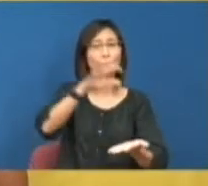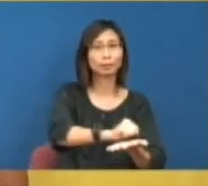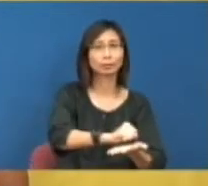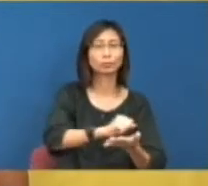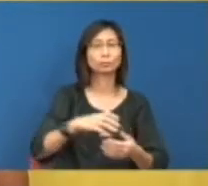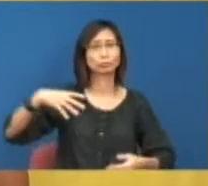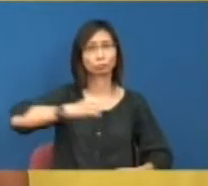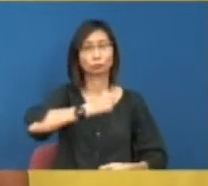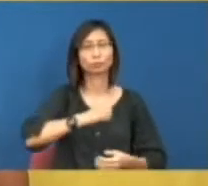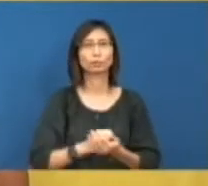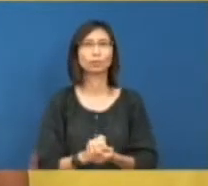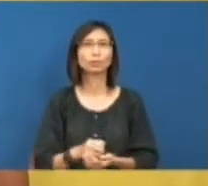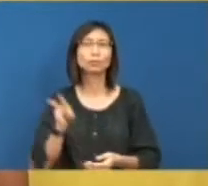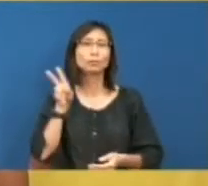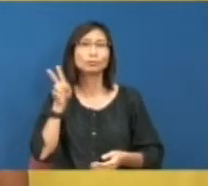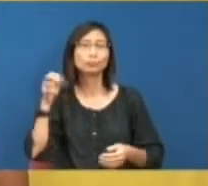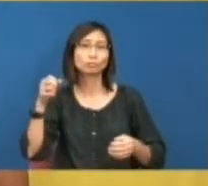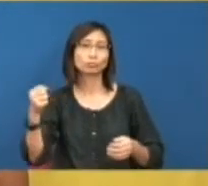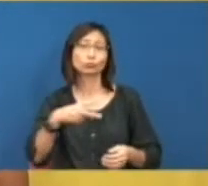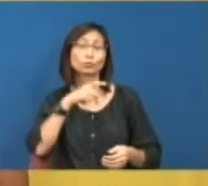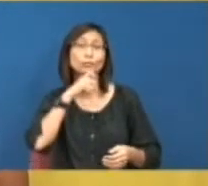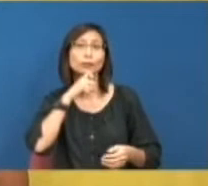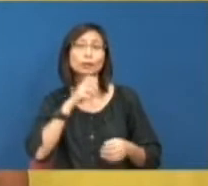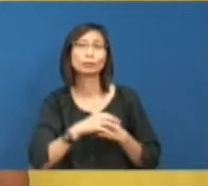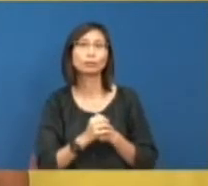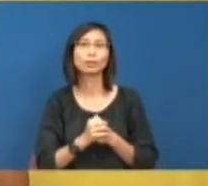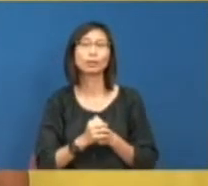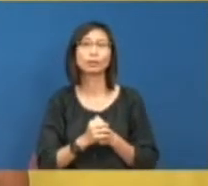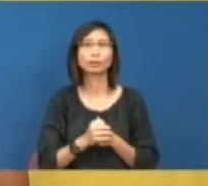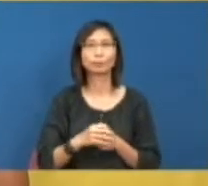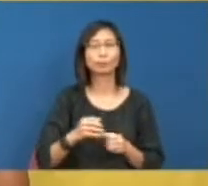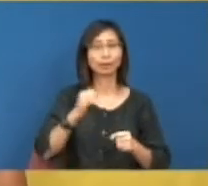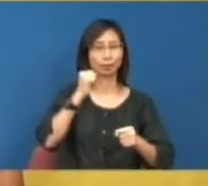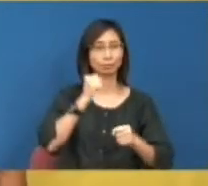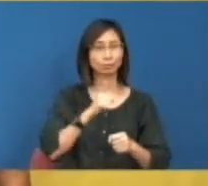曾蔭權當權咗之後嘅即係任人迷親啊，咁咪